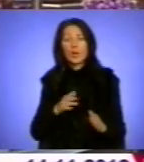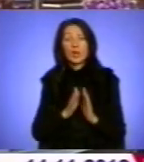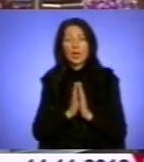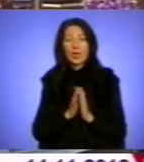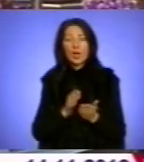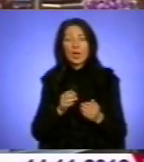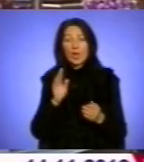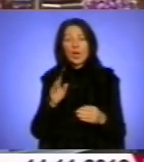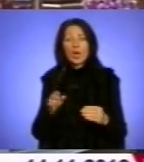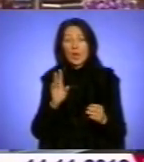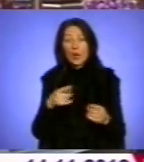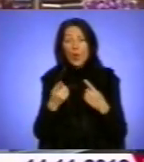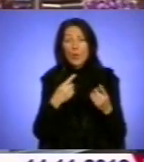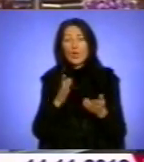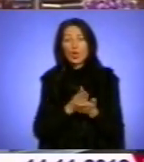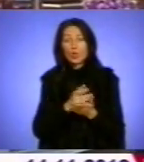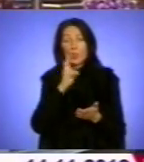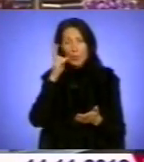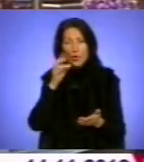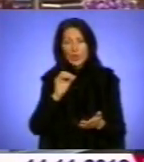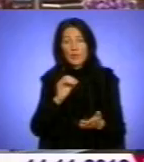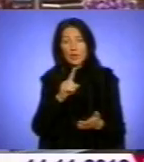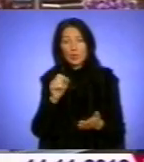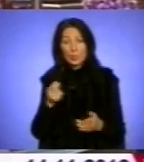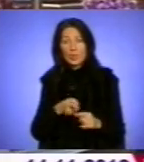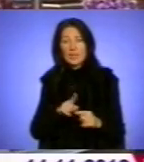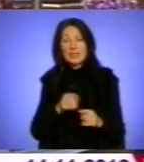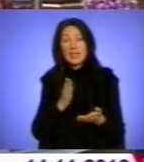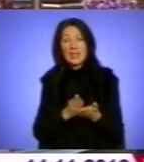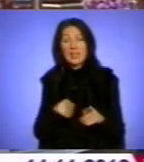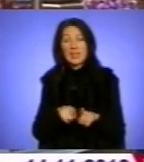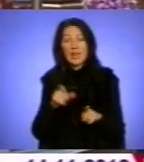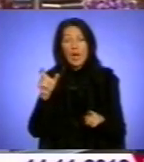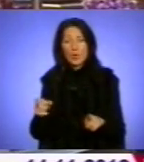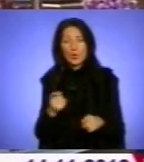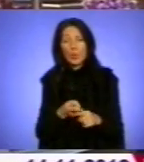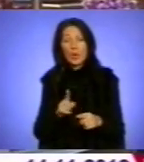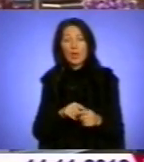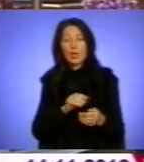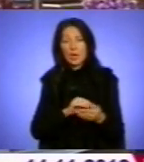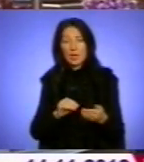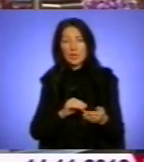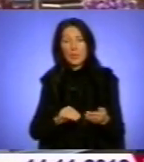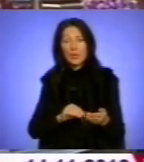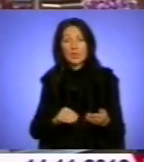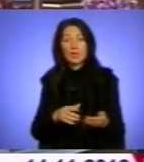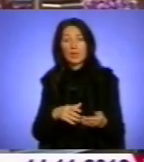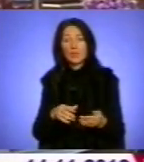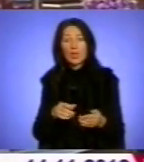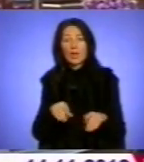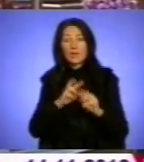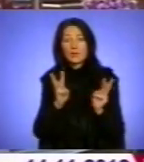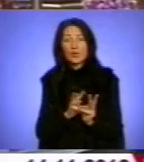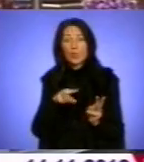Златоустого. Отже, саме ця особа є та, яка уклала цю божественну літургію, і ми завжди, коли молимося, завжди пам'ятаємо про